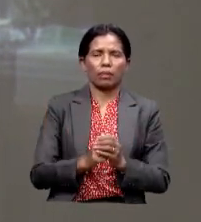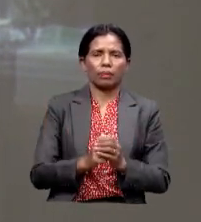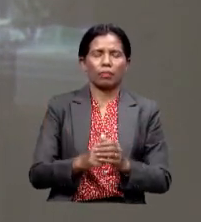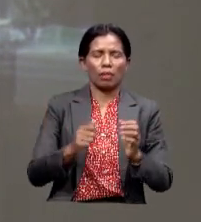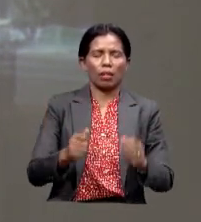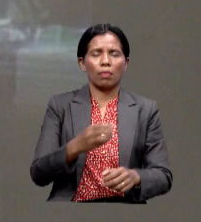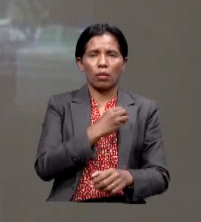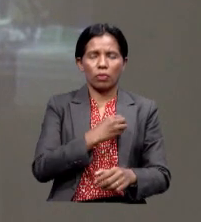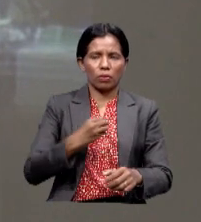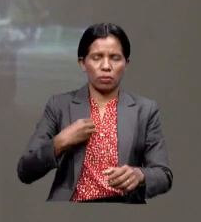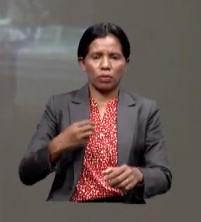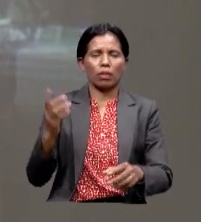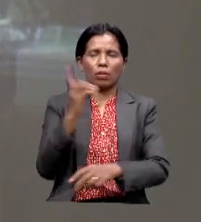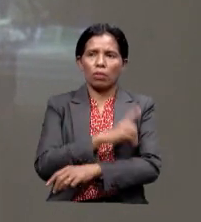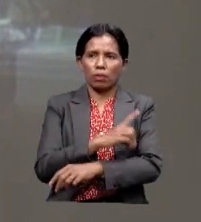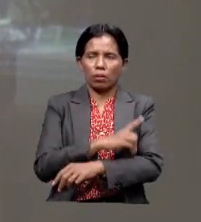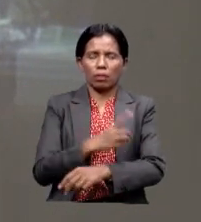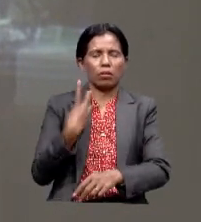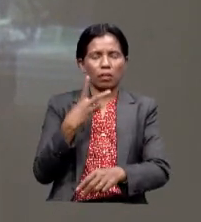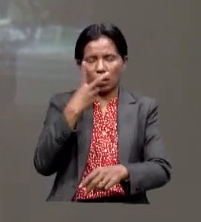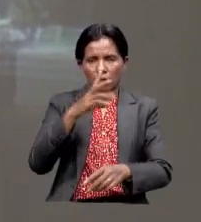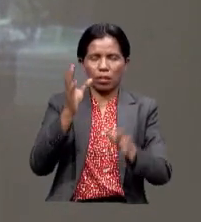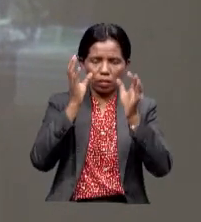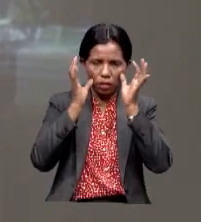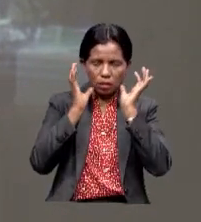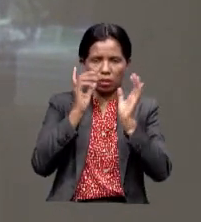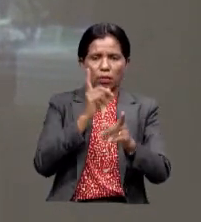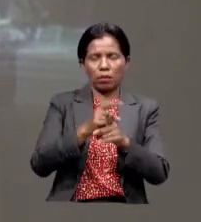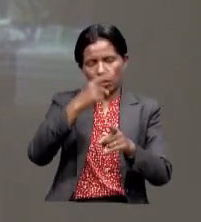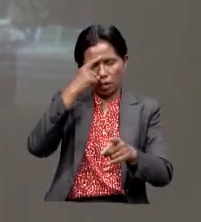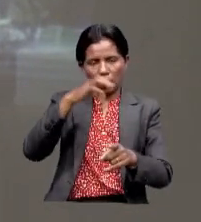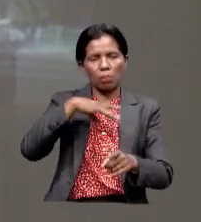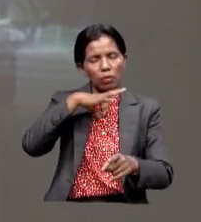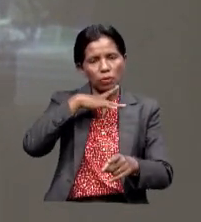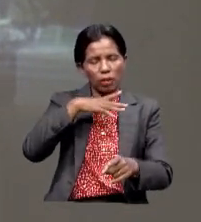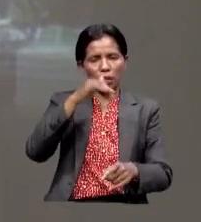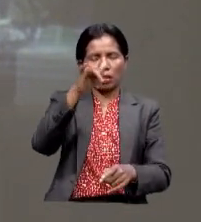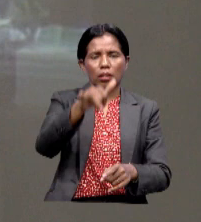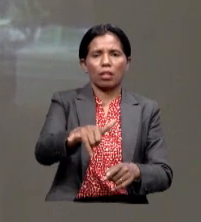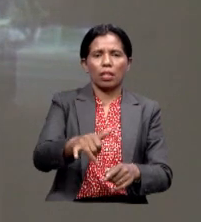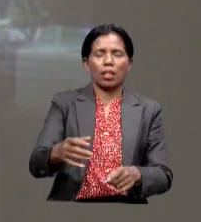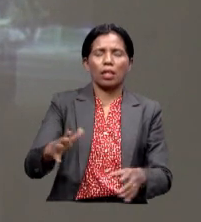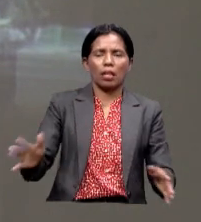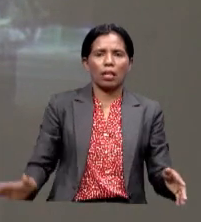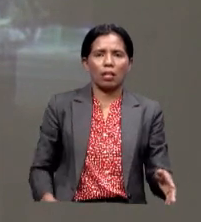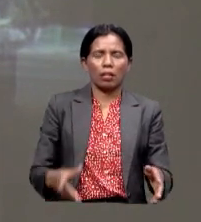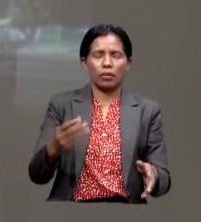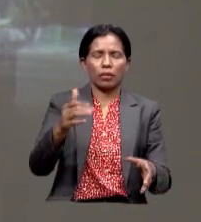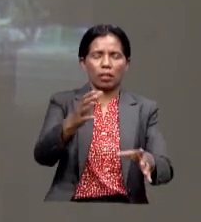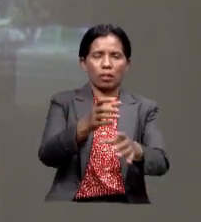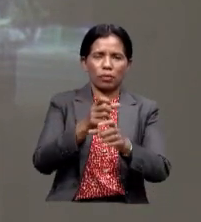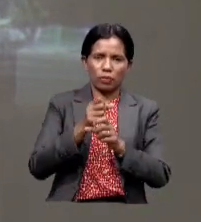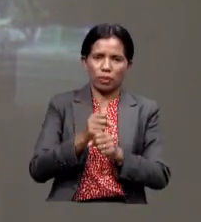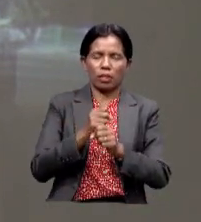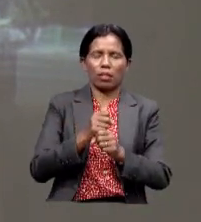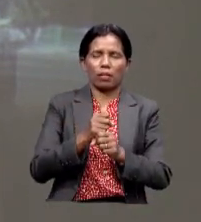consulta lor lorong mos itare bot ne tristi teptebes tamba lixo ne maito estrada asu sira animal sira mak badada tam